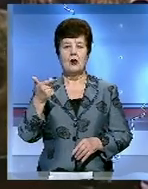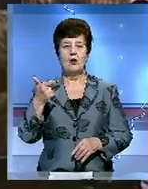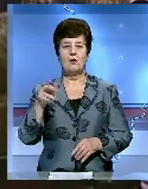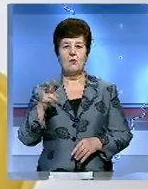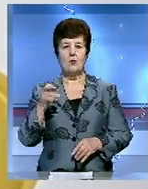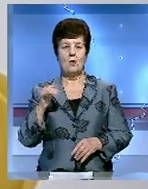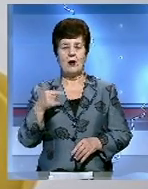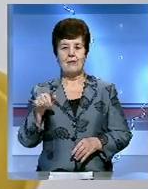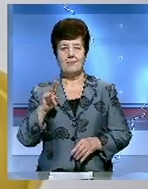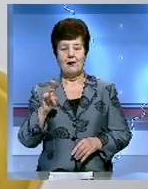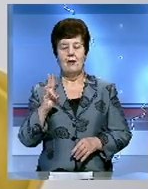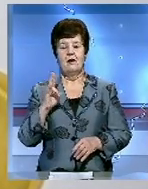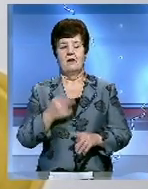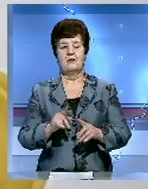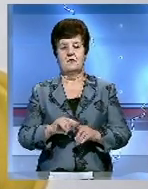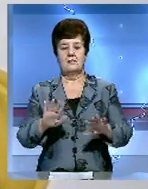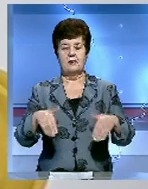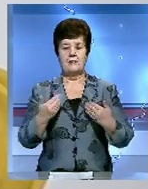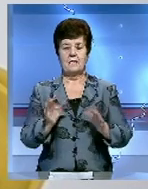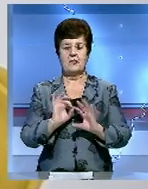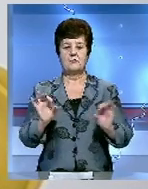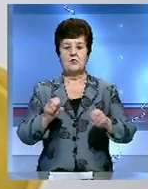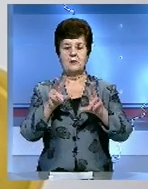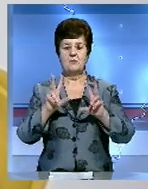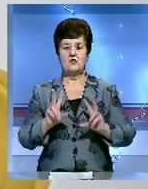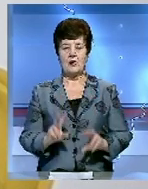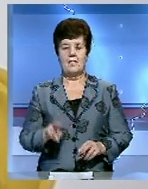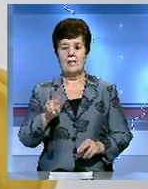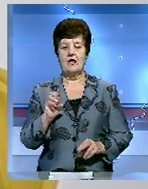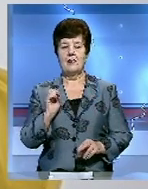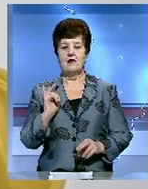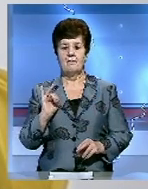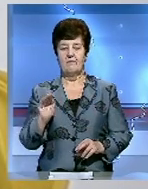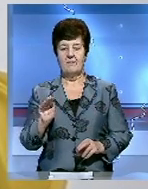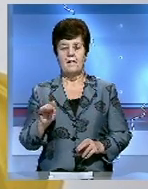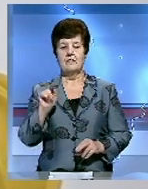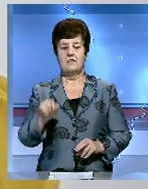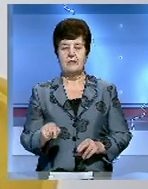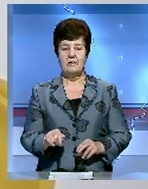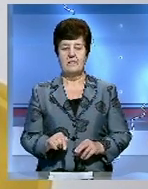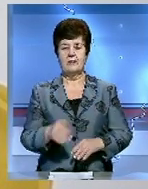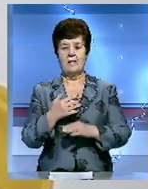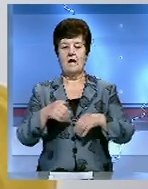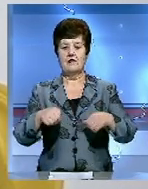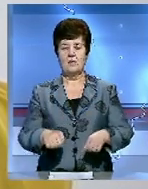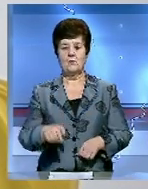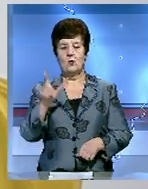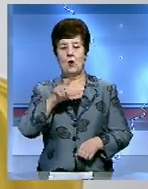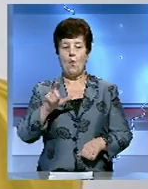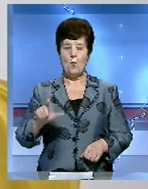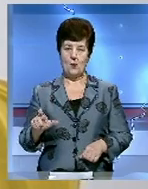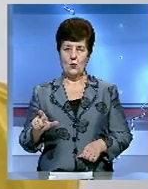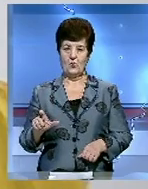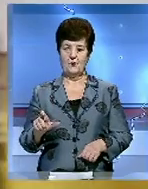prezenta această transmisiune specială live dedicată Zilei Internaționale a Drepturilor Omului. De fapt